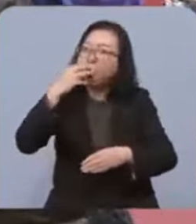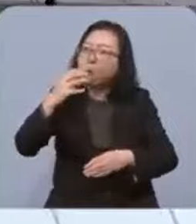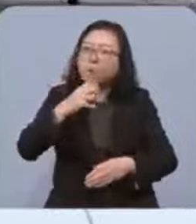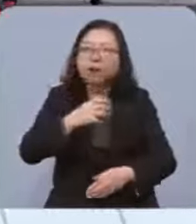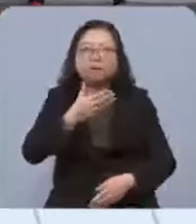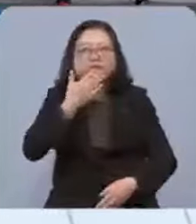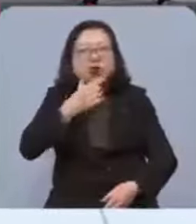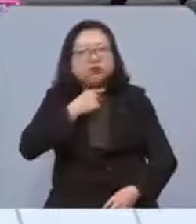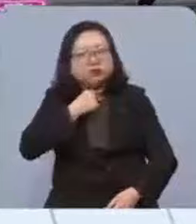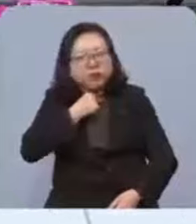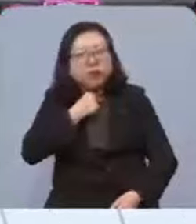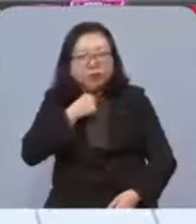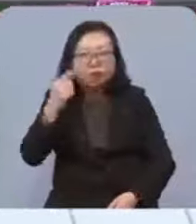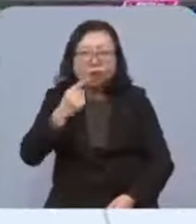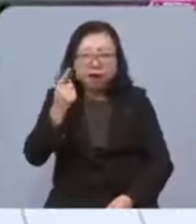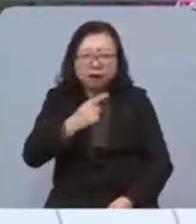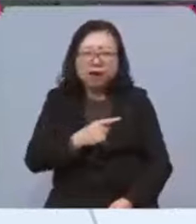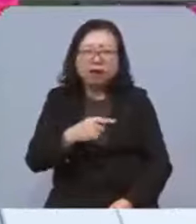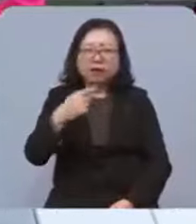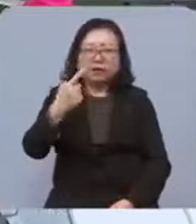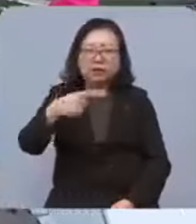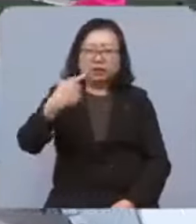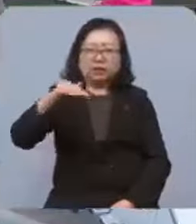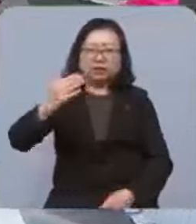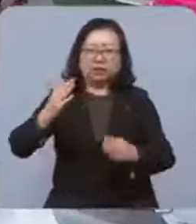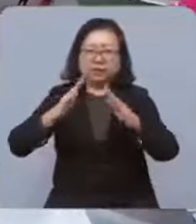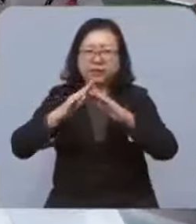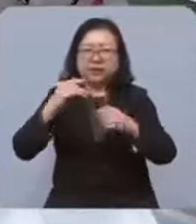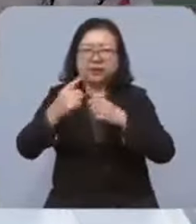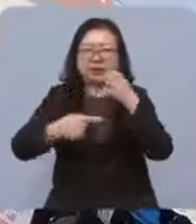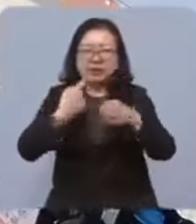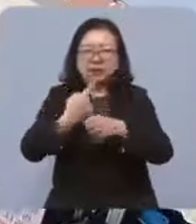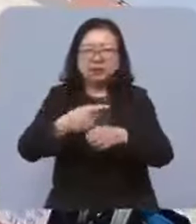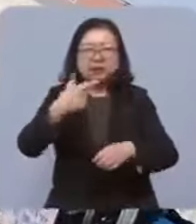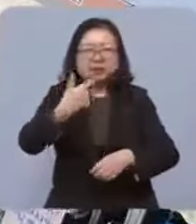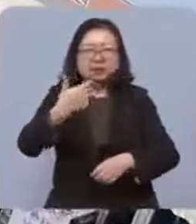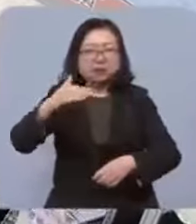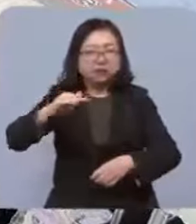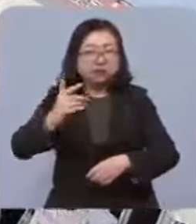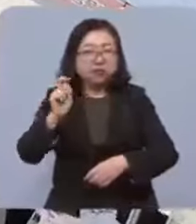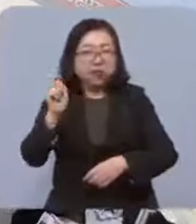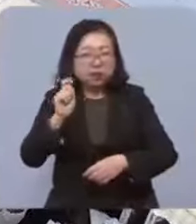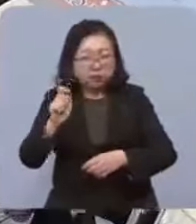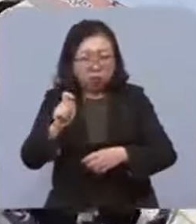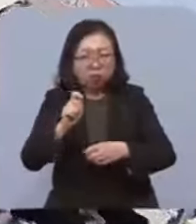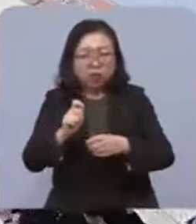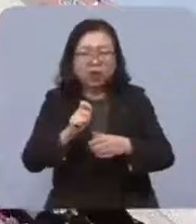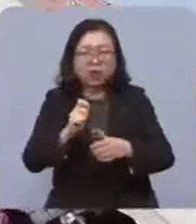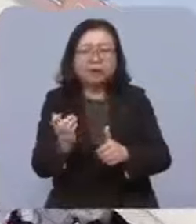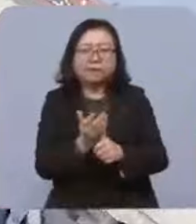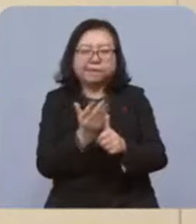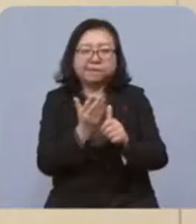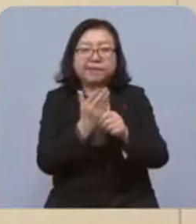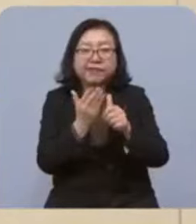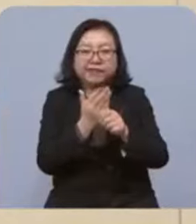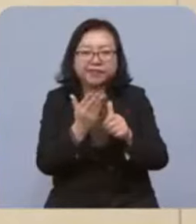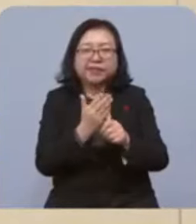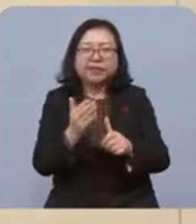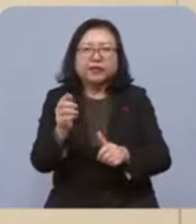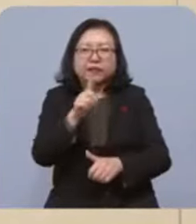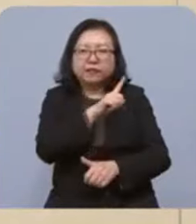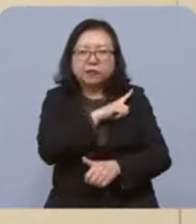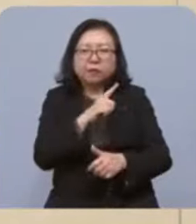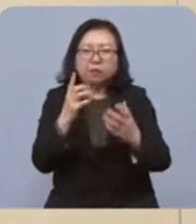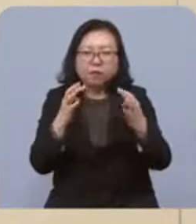북적입니다. 1,900여 농가에서 한 해 2,900여 톤의 곶감을 생산하는 충북 최대 감 생산지 영동에서